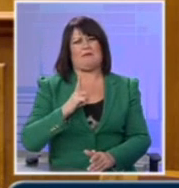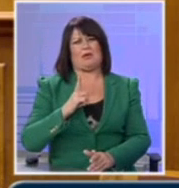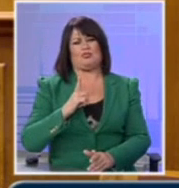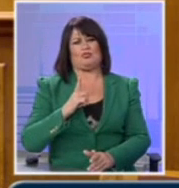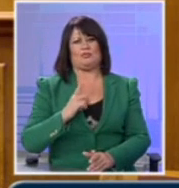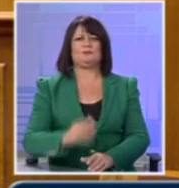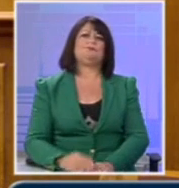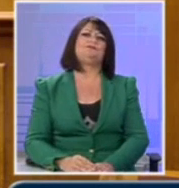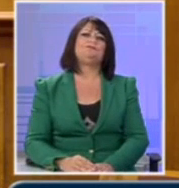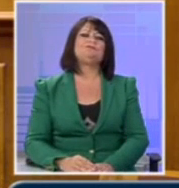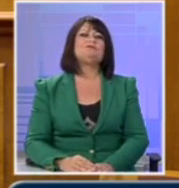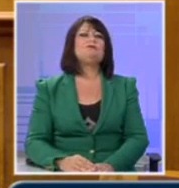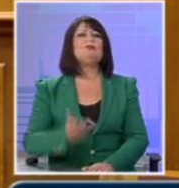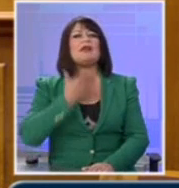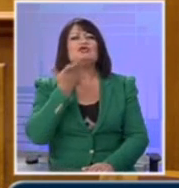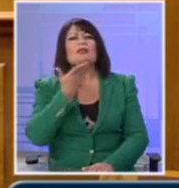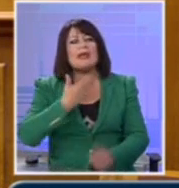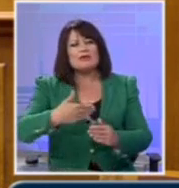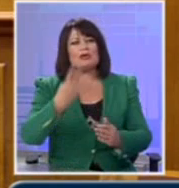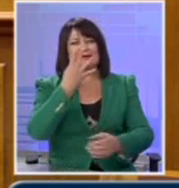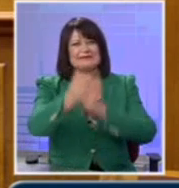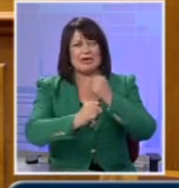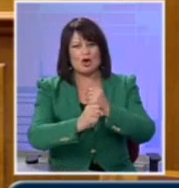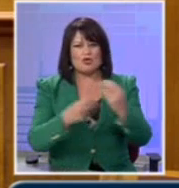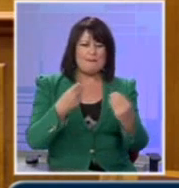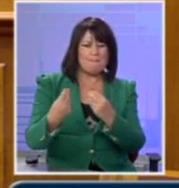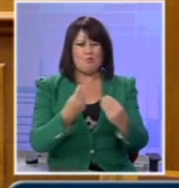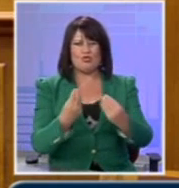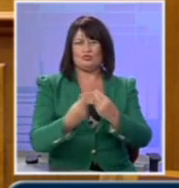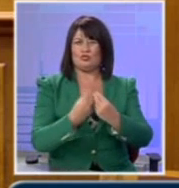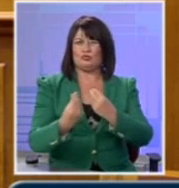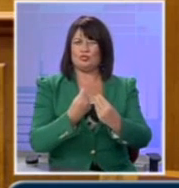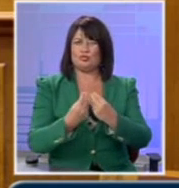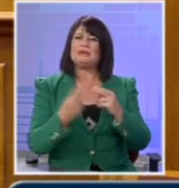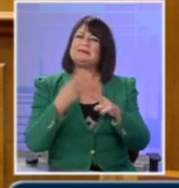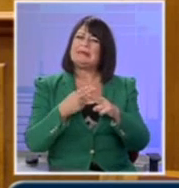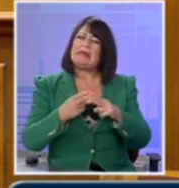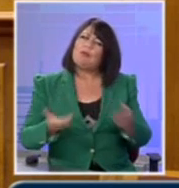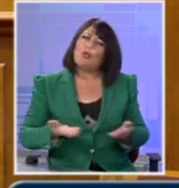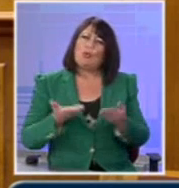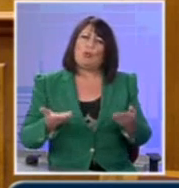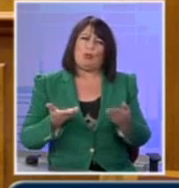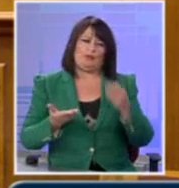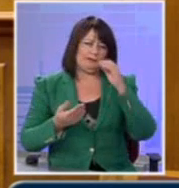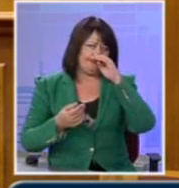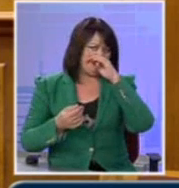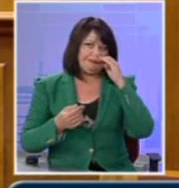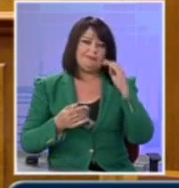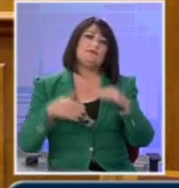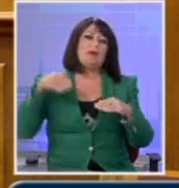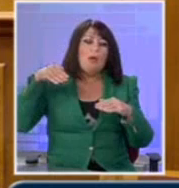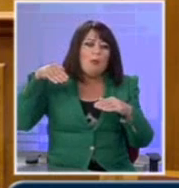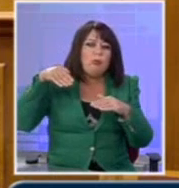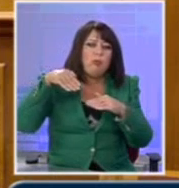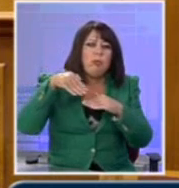η δημοσιονομική προσαρμογή σε χρονικό ορίζοντα τετραετίας είναι πράγματι σημαντικά επιότερη. και η ηφαισιακή ροπή των